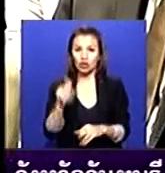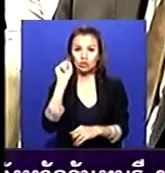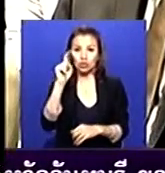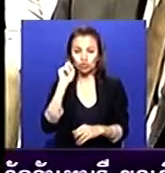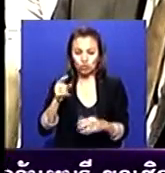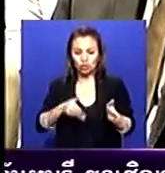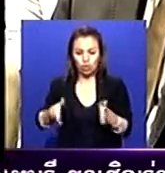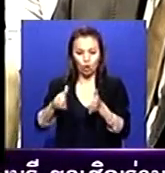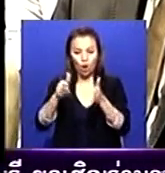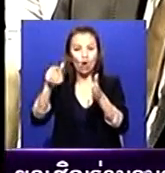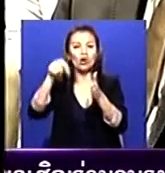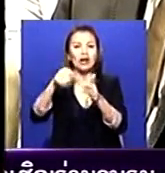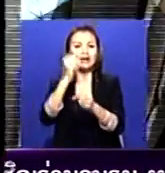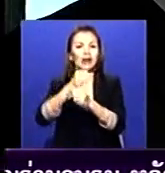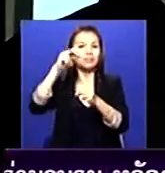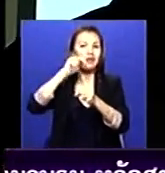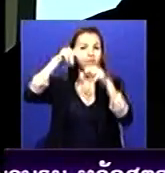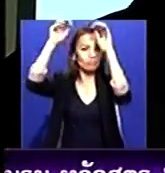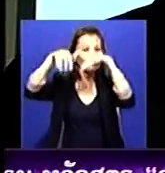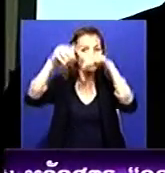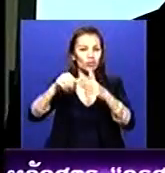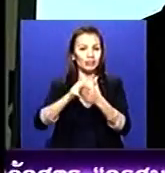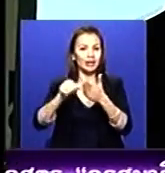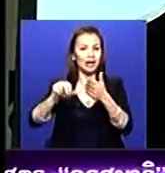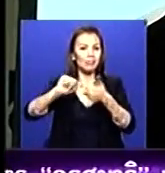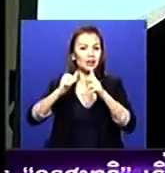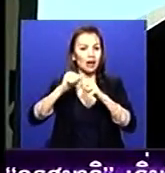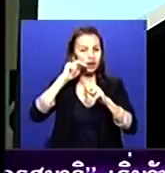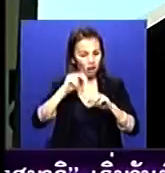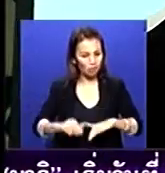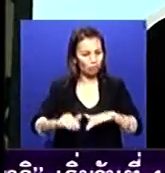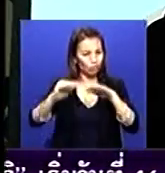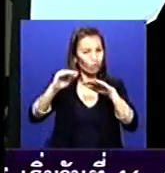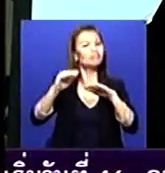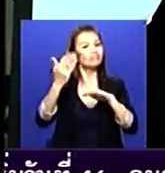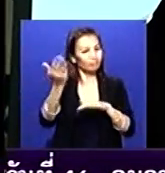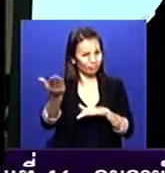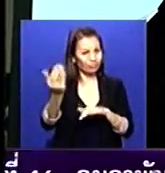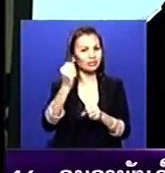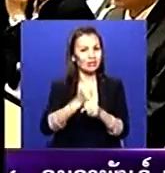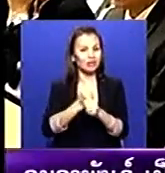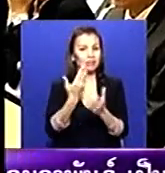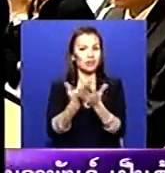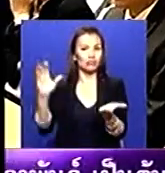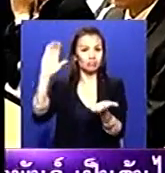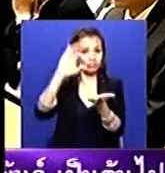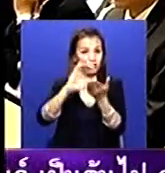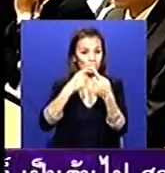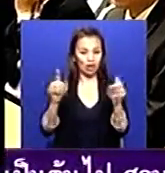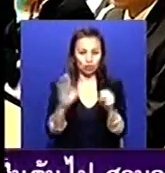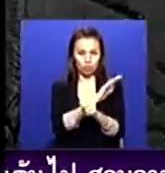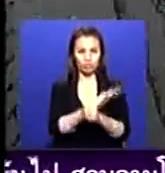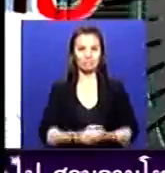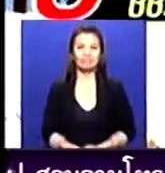มือปริมาณน้ำฝนแก้ปัญหาการระบายน้ำเพื่อป้องกันน้ำท่วมแม้ต้องใช้งบประมาณมากแต่ก็คุ้มค่ากับการลงทุน